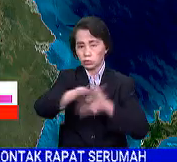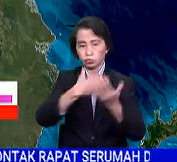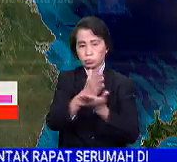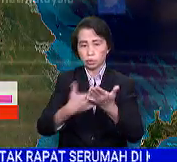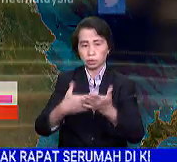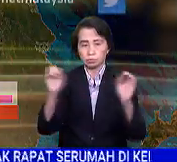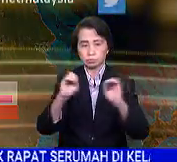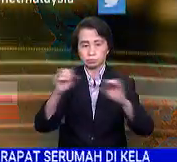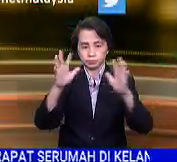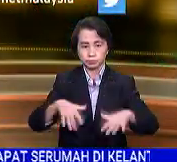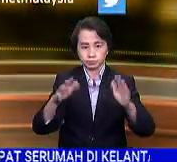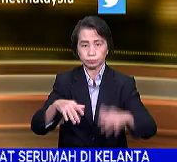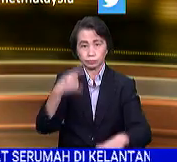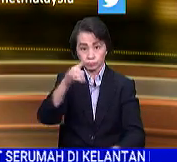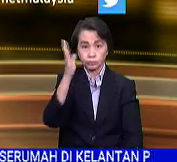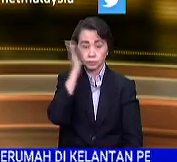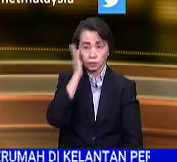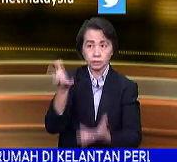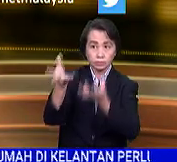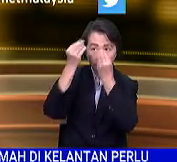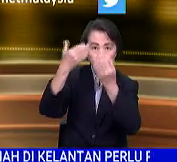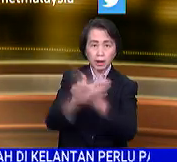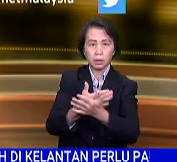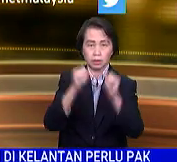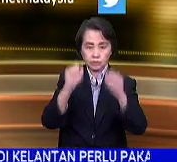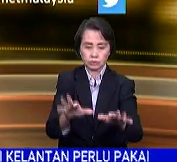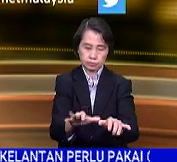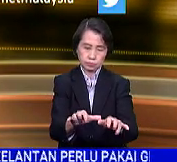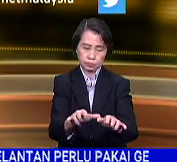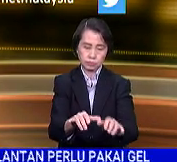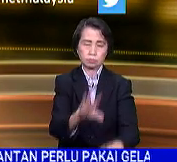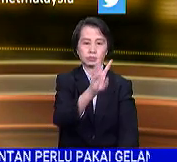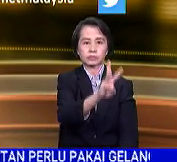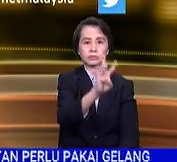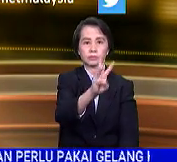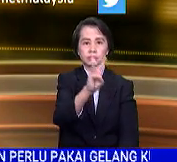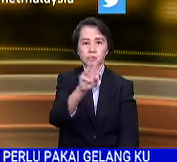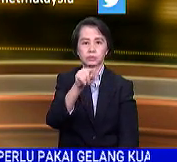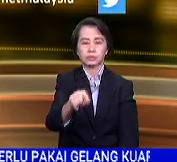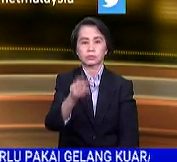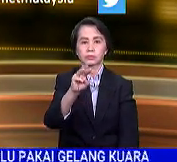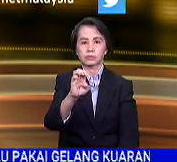bahagian. Dan bagi anda untuk mendapatkan informasi yang lebih terkini, anda boleh layari laman sesuang kami di